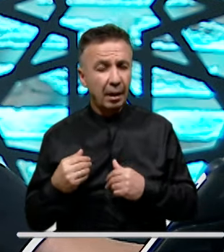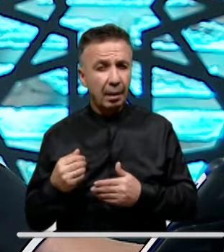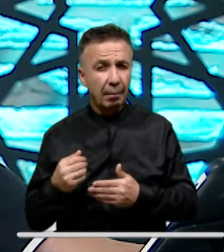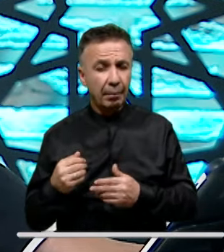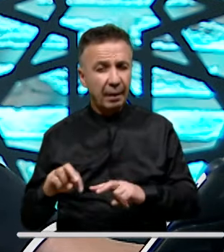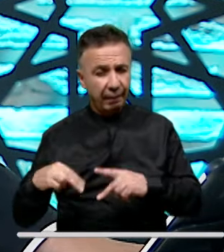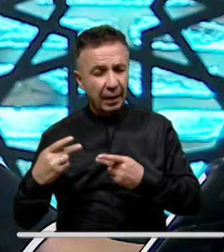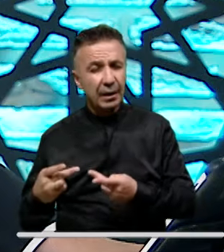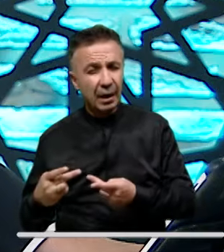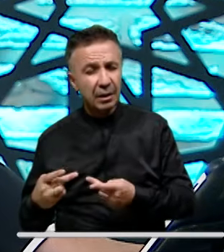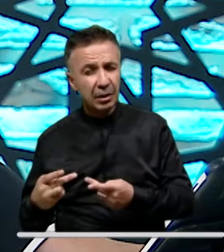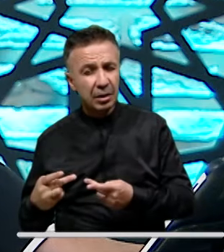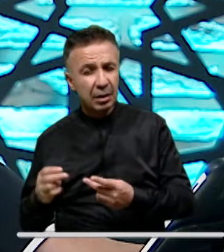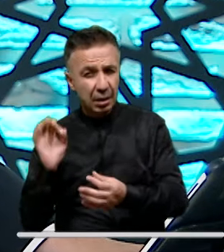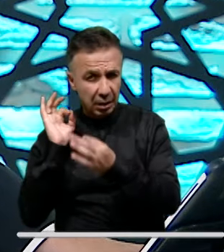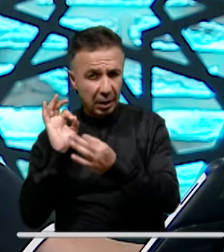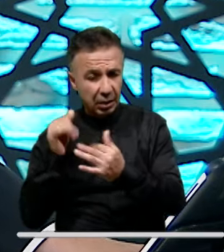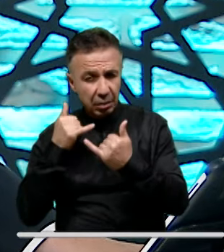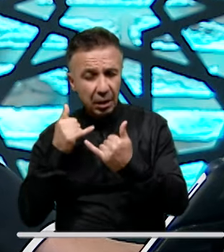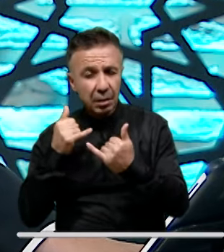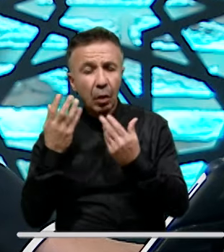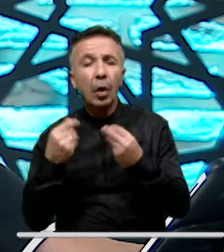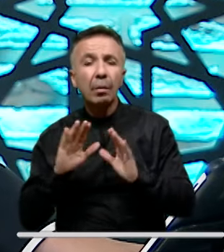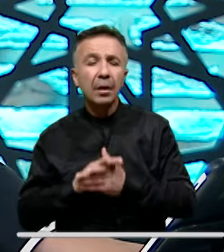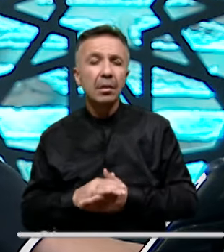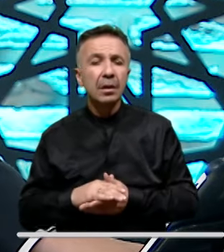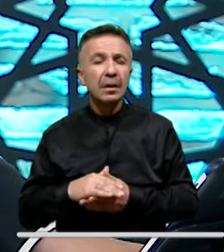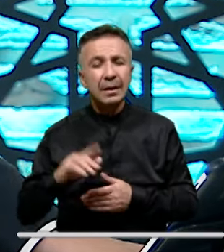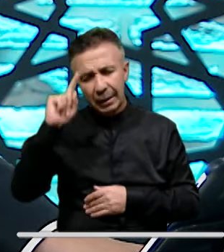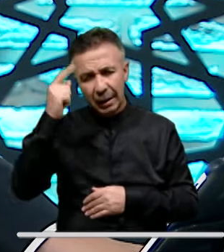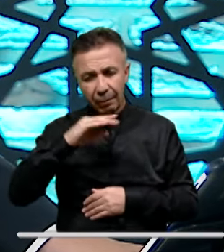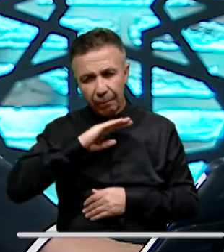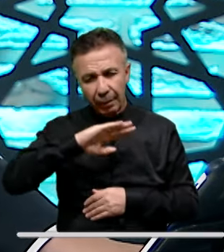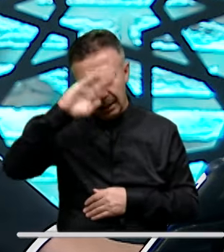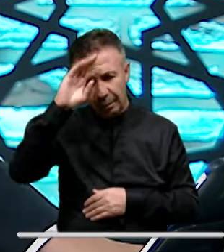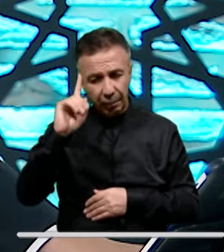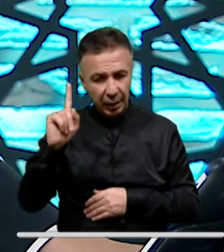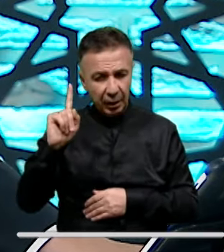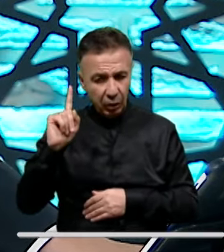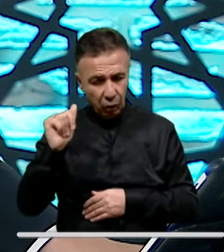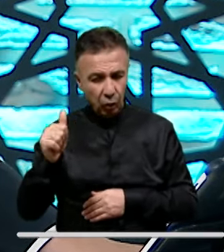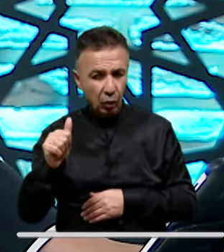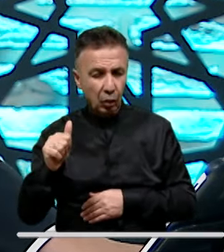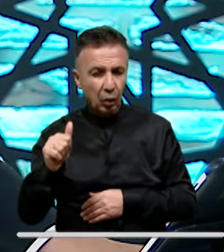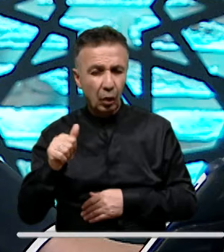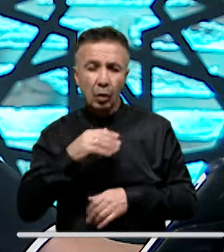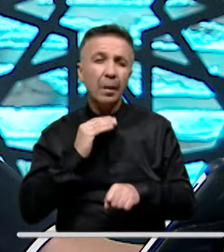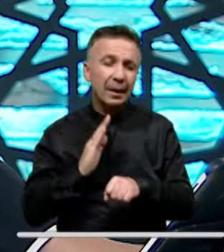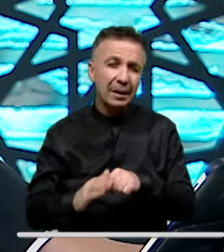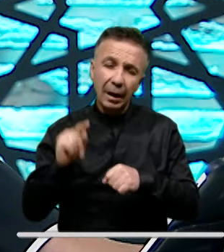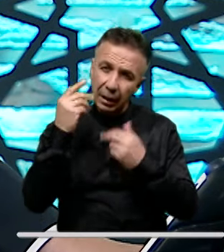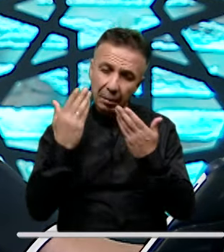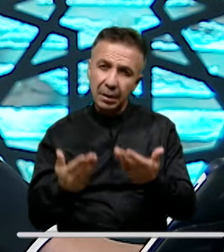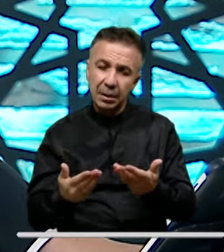geçen kimse olmadı. Sadece bayramın birinci günü veyahut da yoğunluğa göre belki ikinci günü kurbanınız kesildi, Allah kabul etsin diye